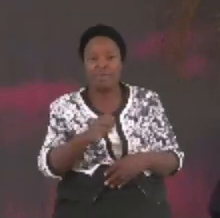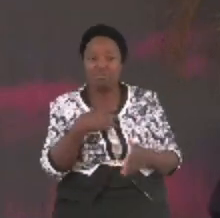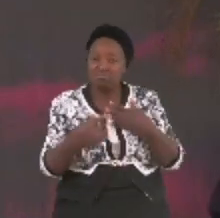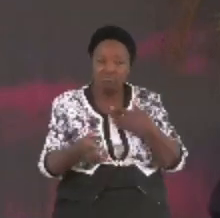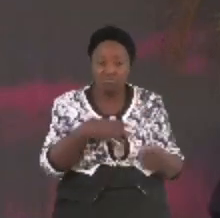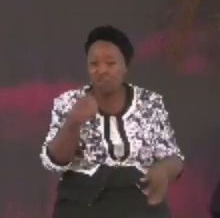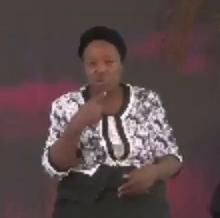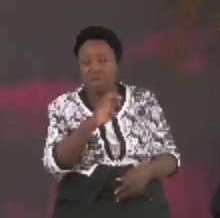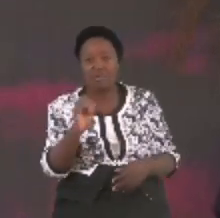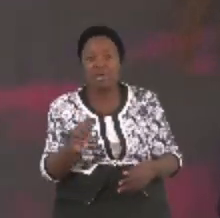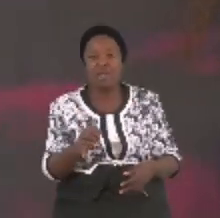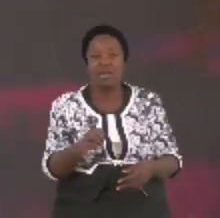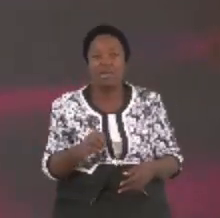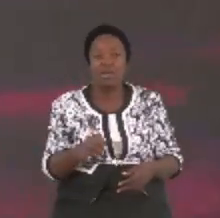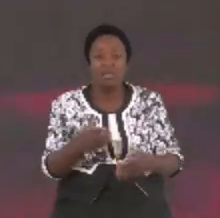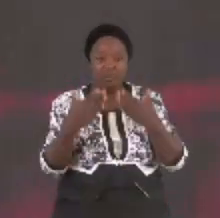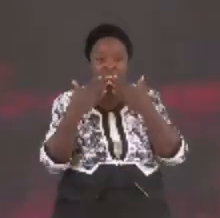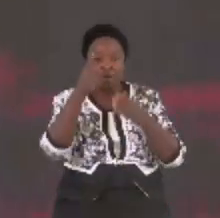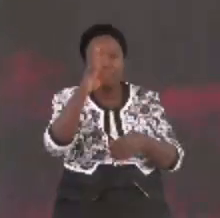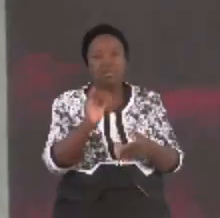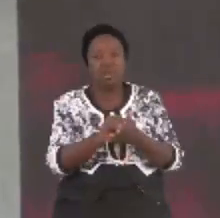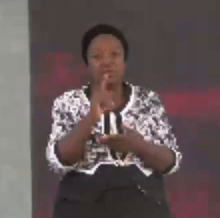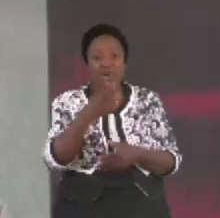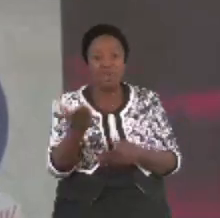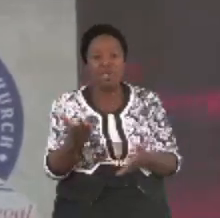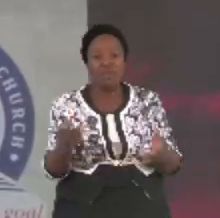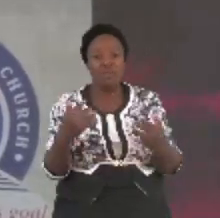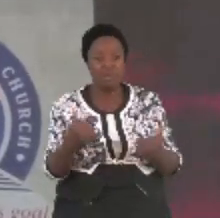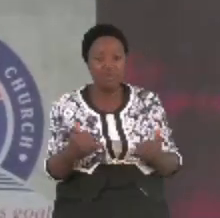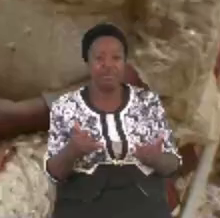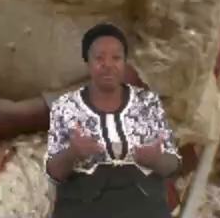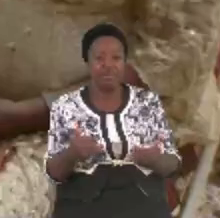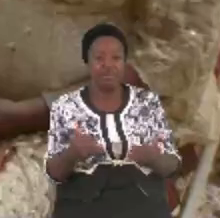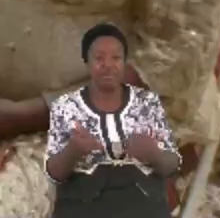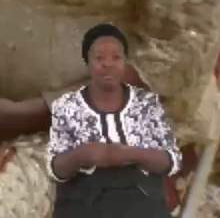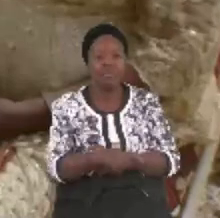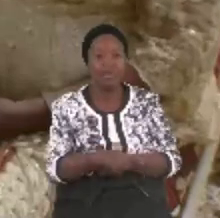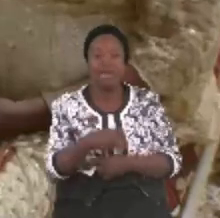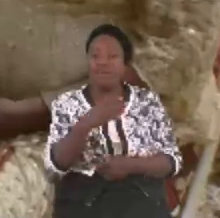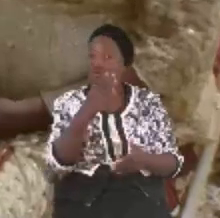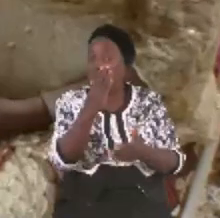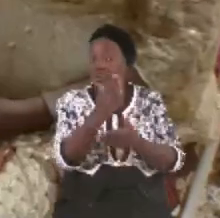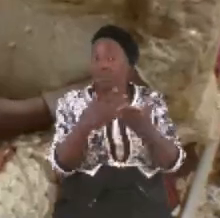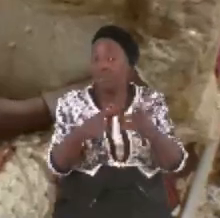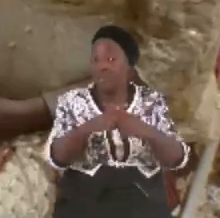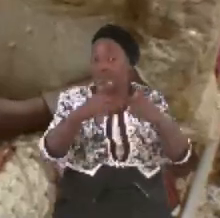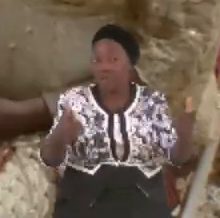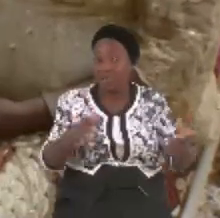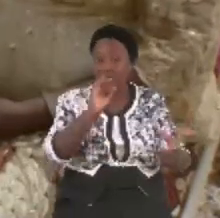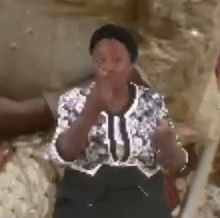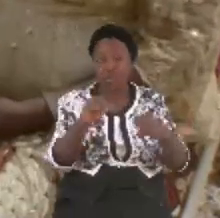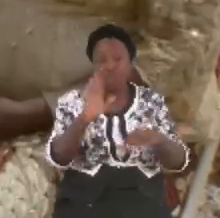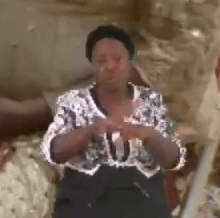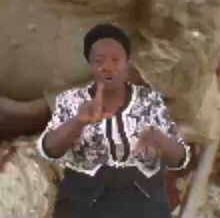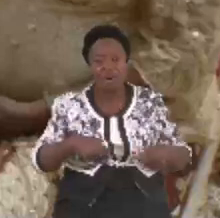quiconque. Dieu merci, tu es là aujourd'hui. Dieu merci, tu es là aujourd'hui. Quelque chose de surnaturel viendra